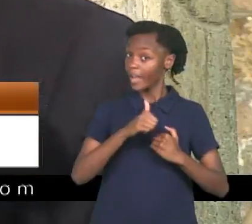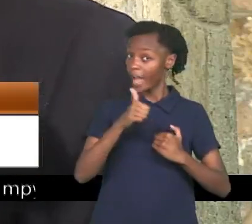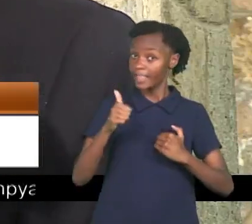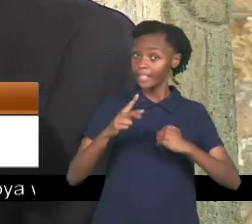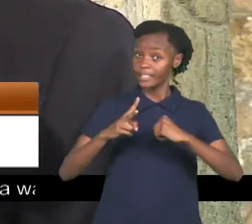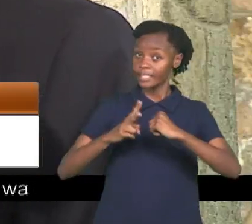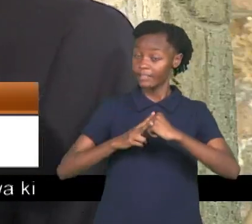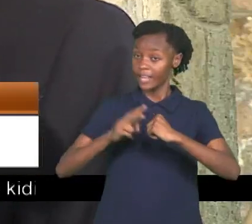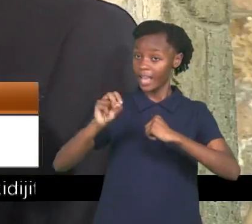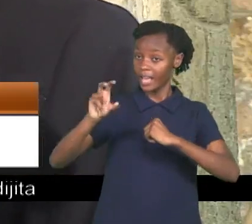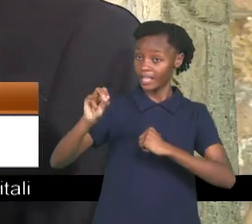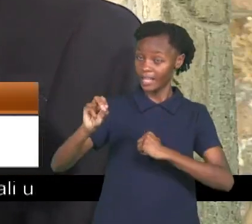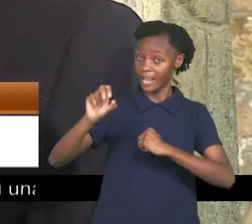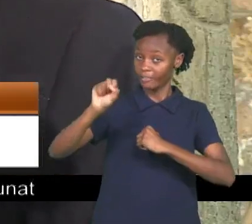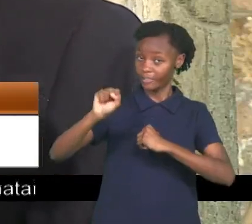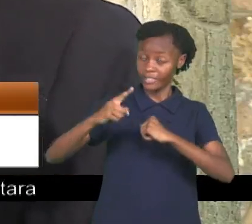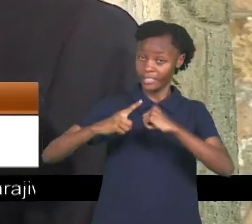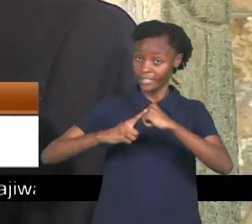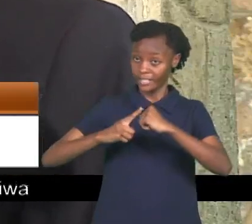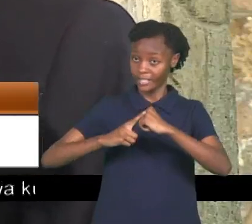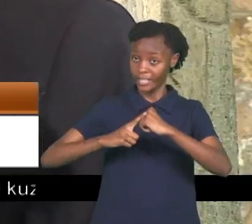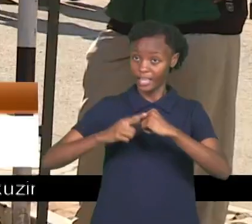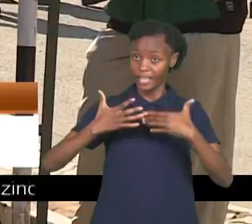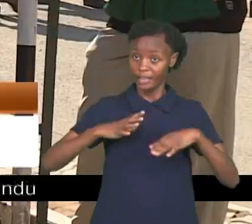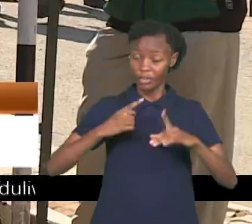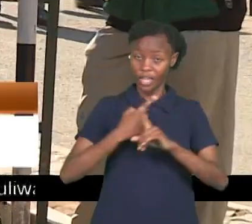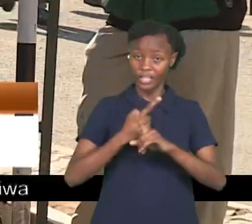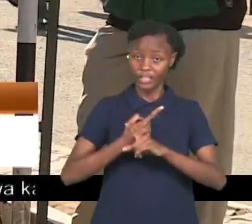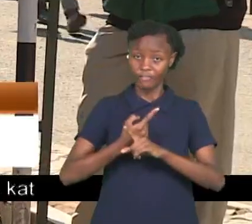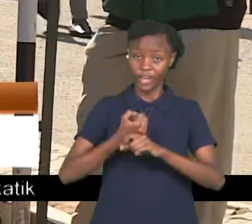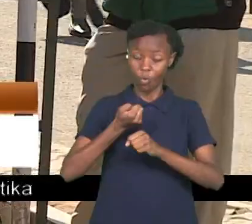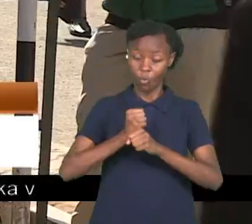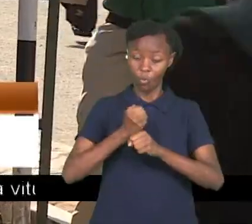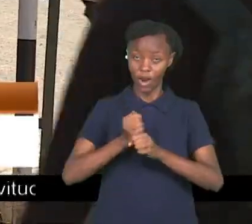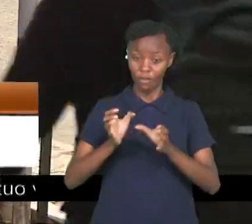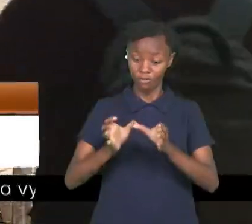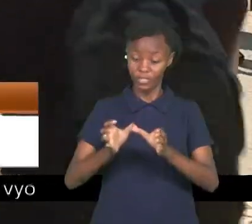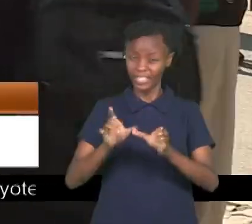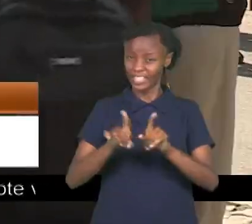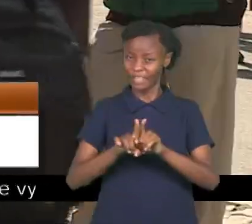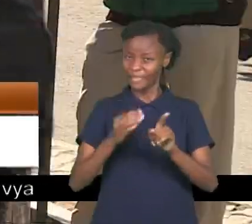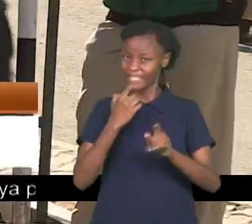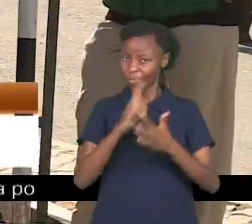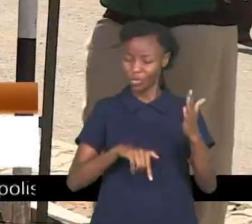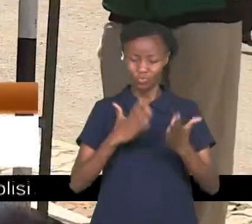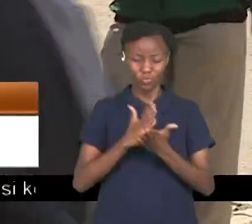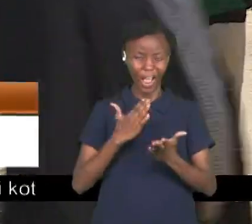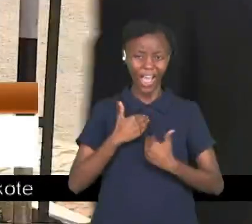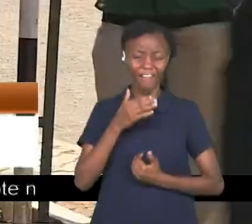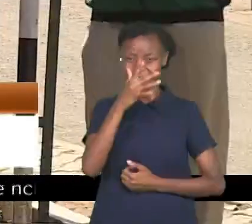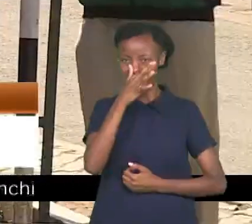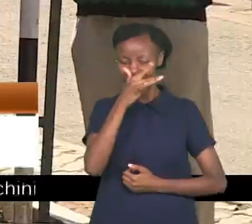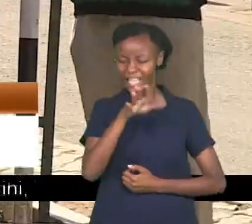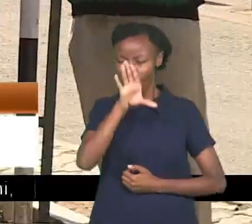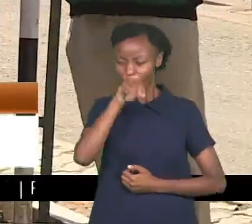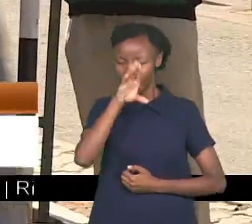755 handwritten submission handed to the task force. Aliongeza kuwa kuna uvumi na fununu nyingi ambazo zimekuwa